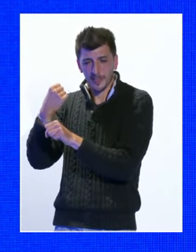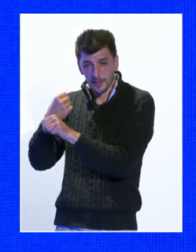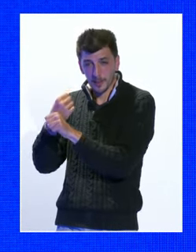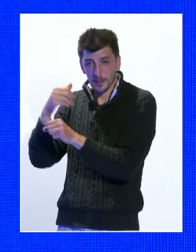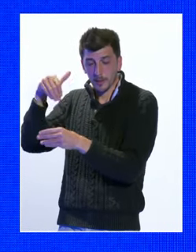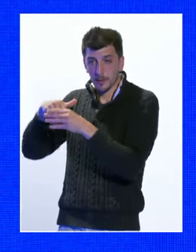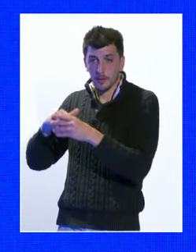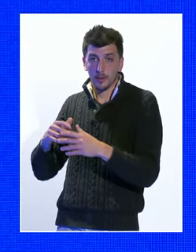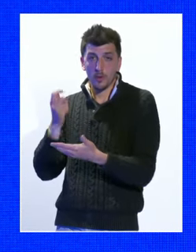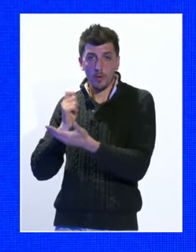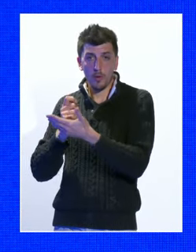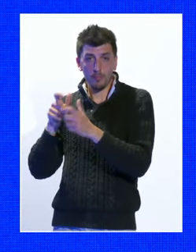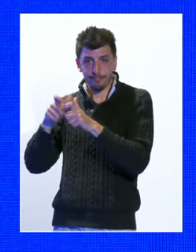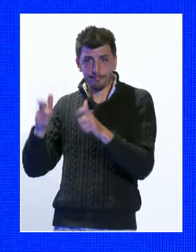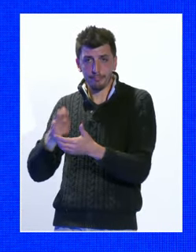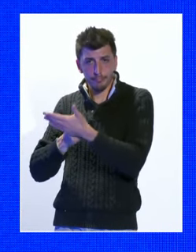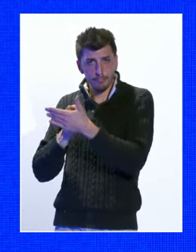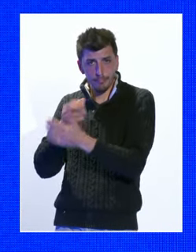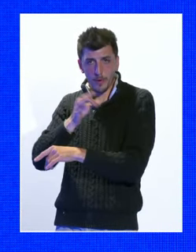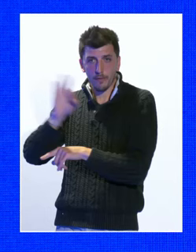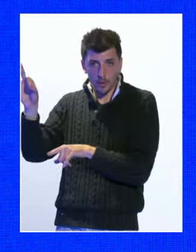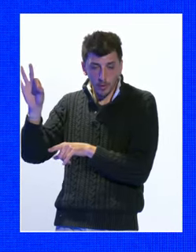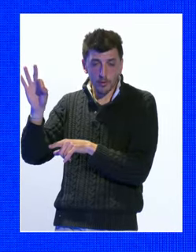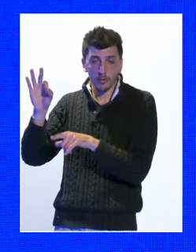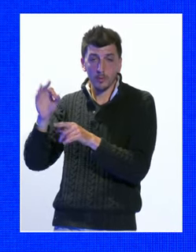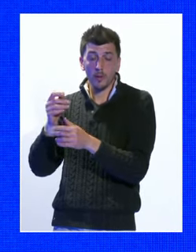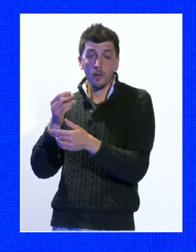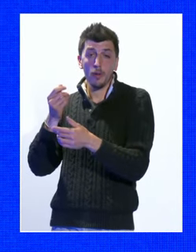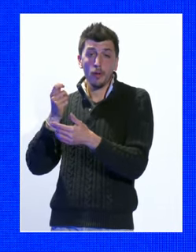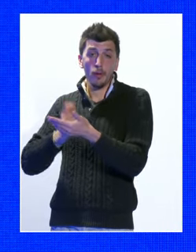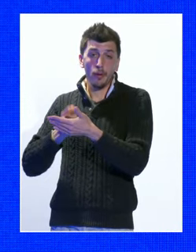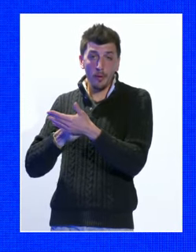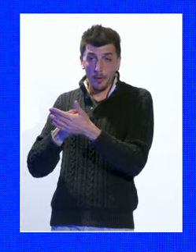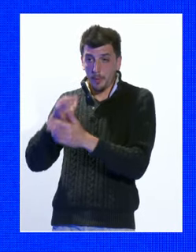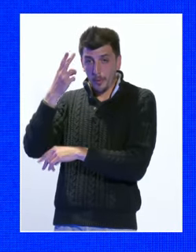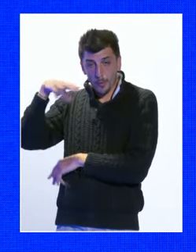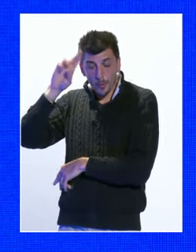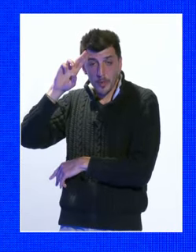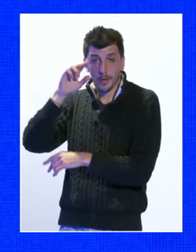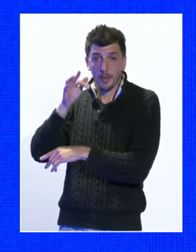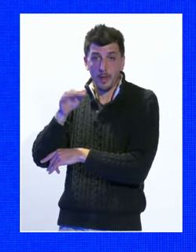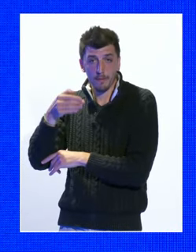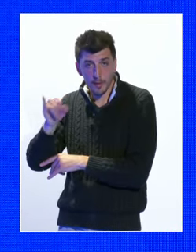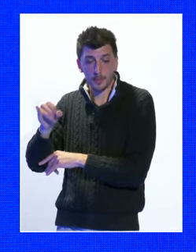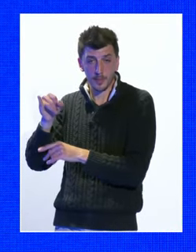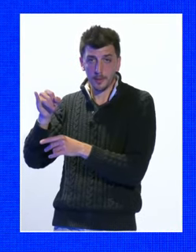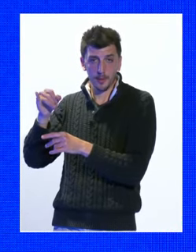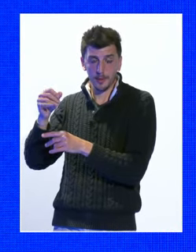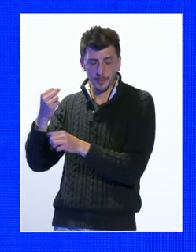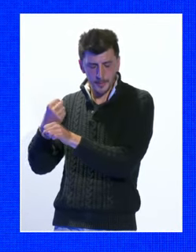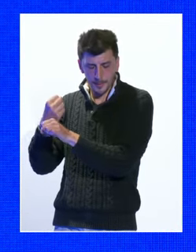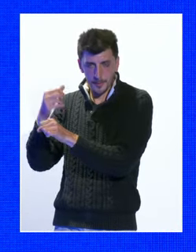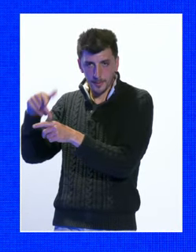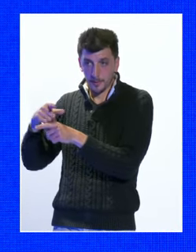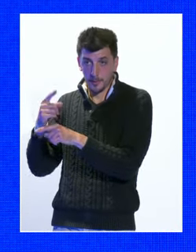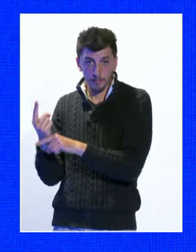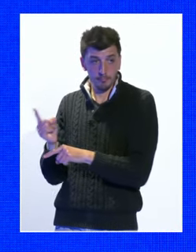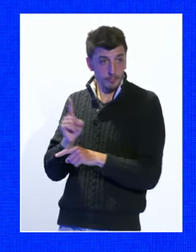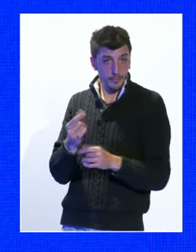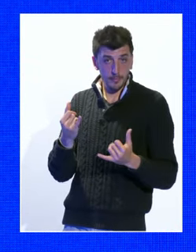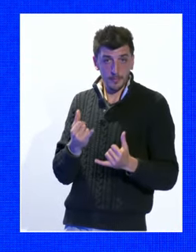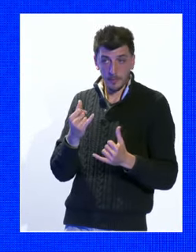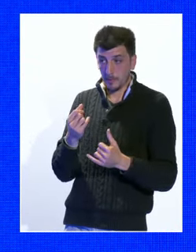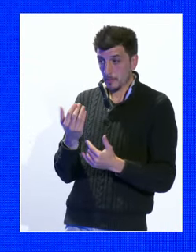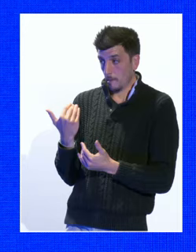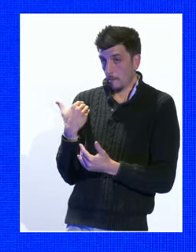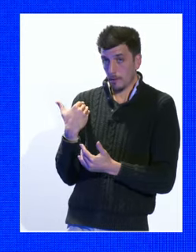européenne, à la BERD, au FMI, est venu soutenir une idée assez semblable à celle-là, puisque